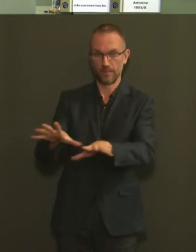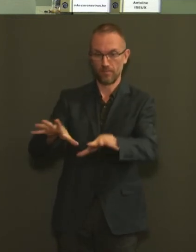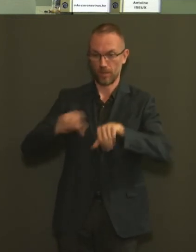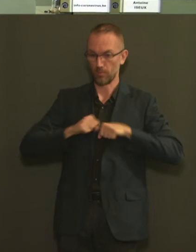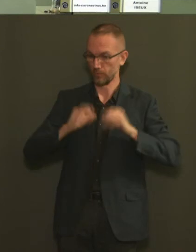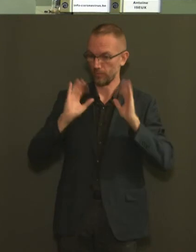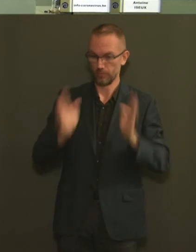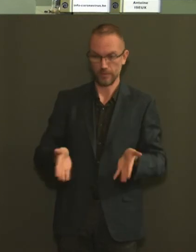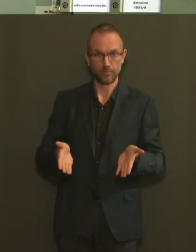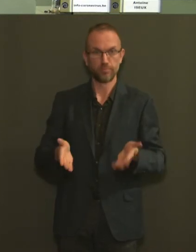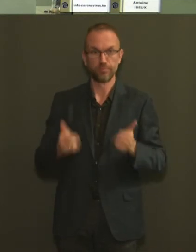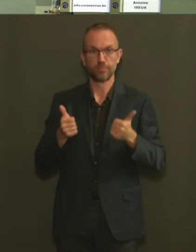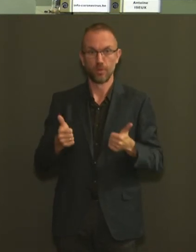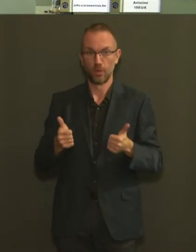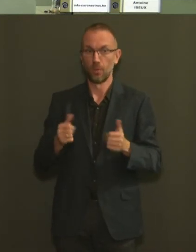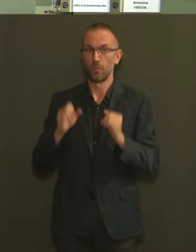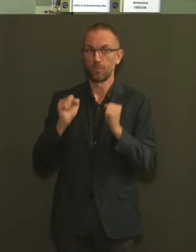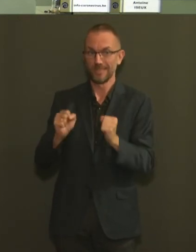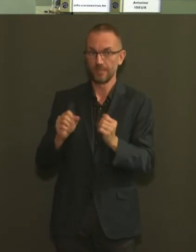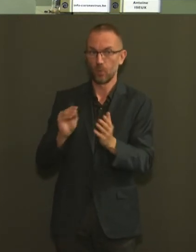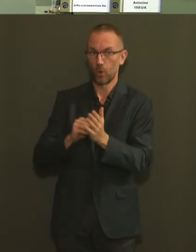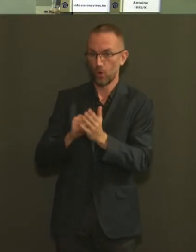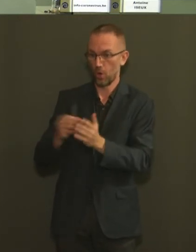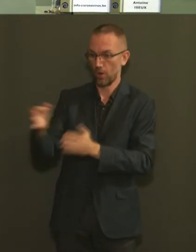connaissances à ce sujet